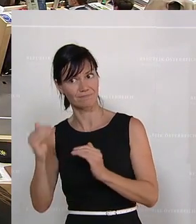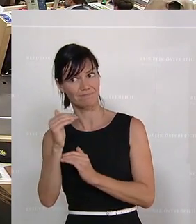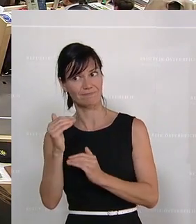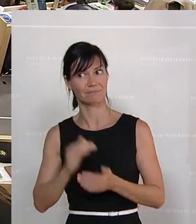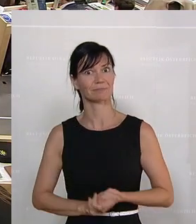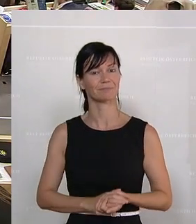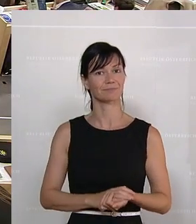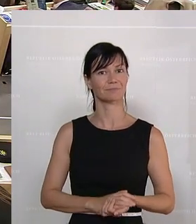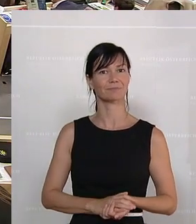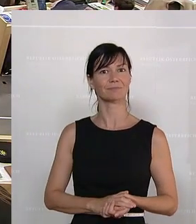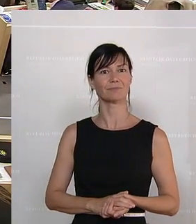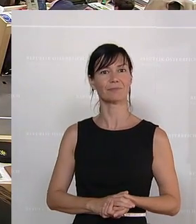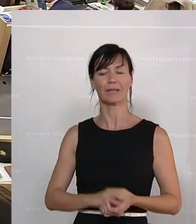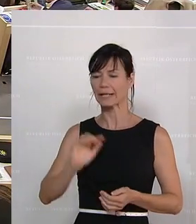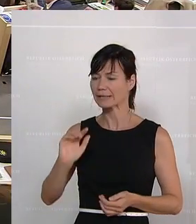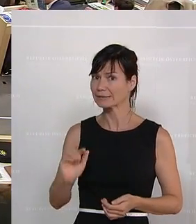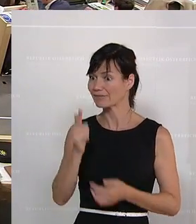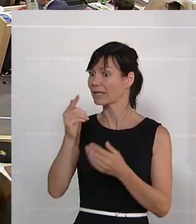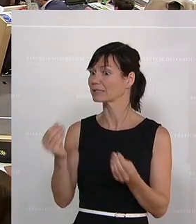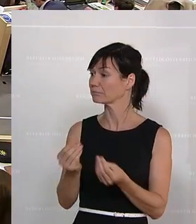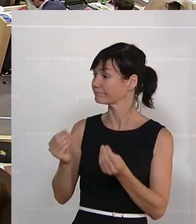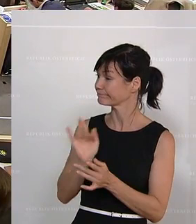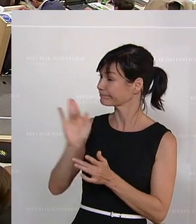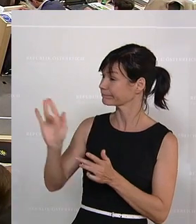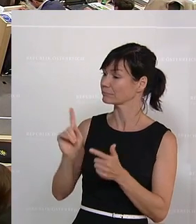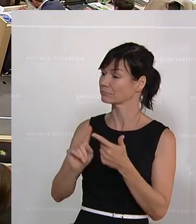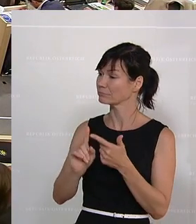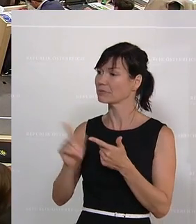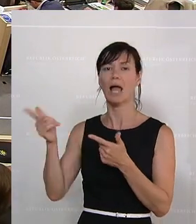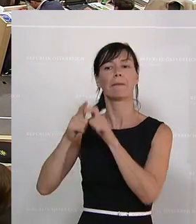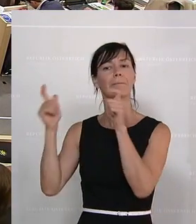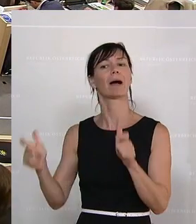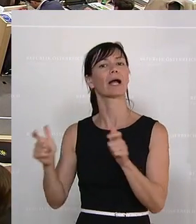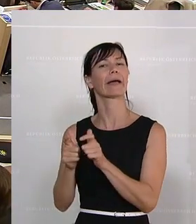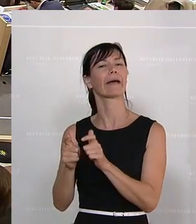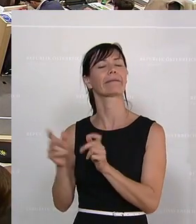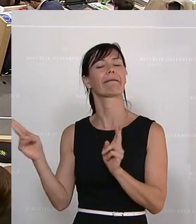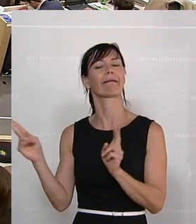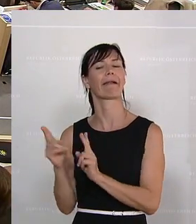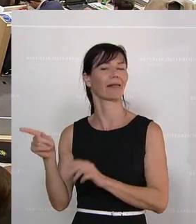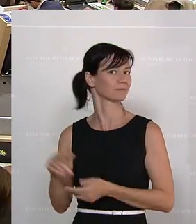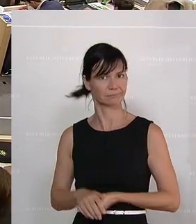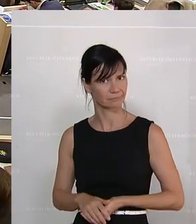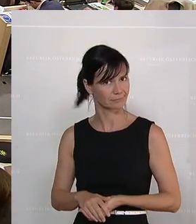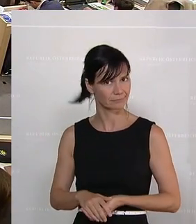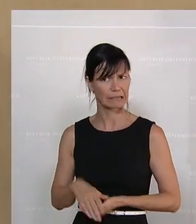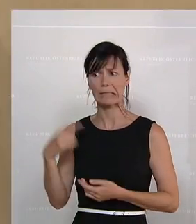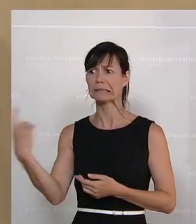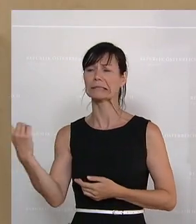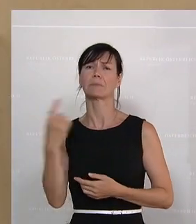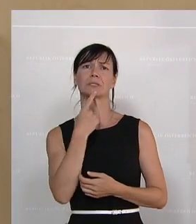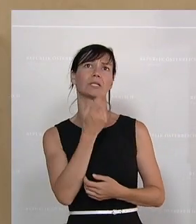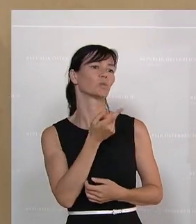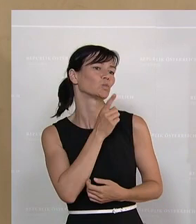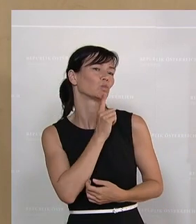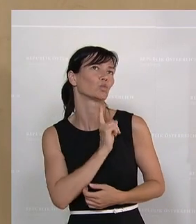das zweite ist dieses paket ist zu klein sie tun so als ob ausschließlich die ärmsten der armen von